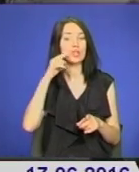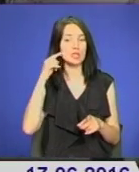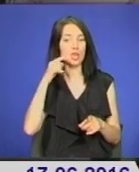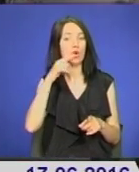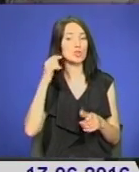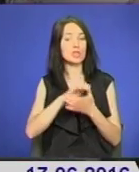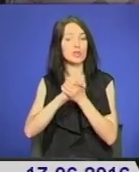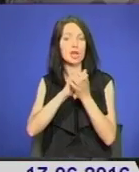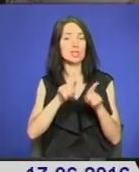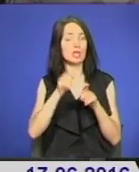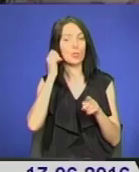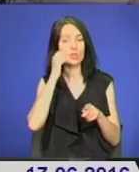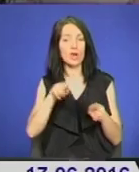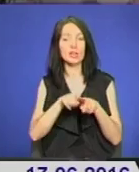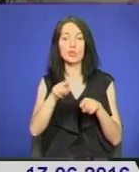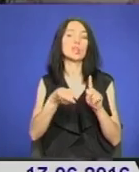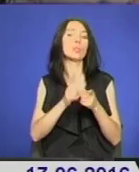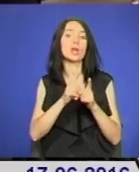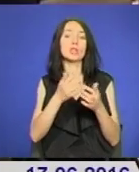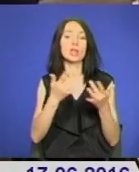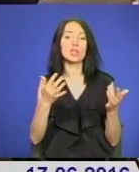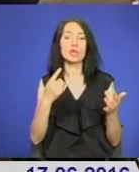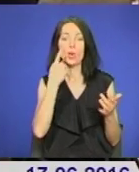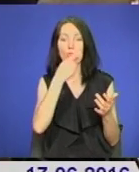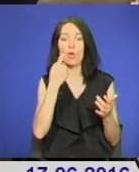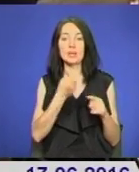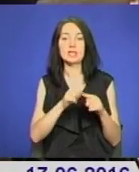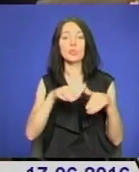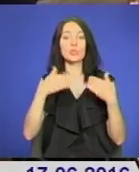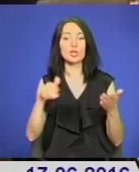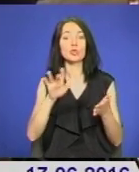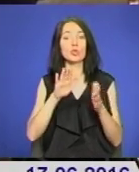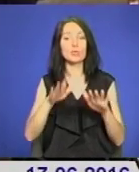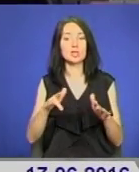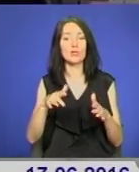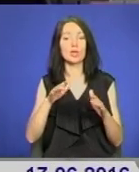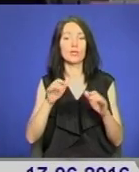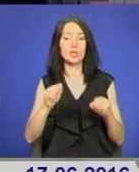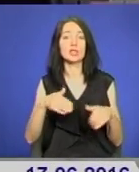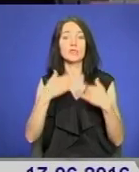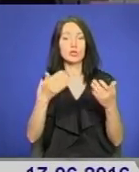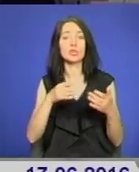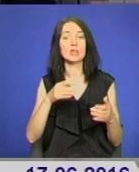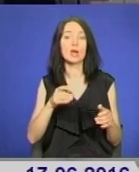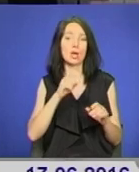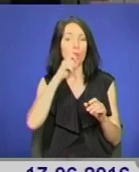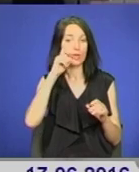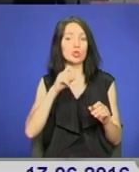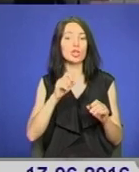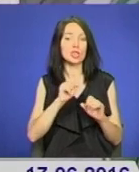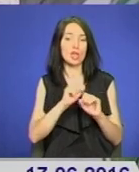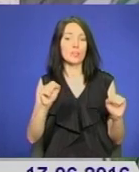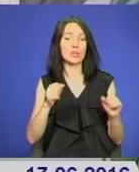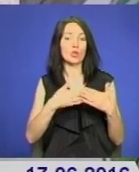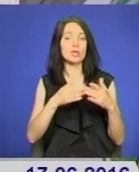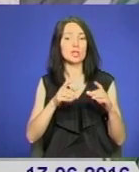«Москва», а також їх переклади іншими мовами. З цією пропозицією до місцевої влади звернулися патріотичні громадські організації, а ще на сайт